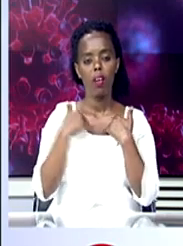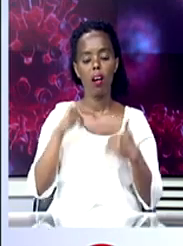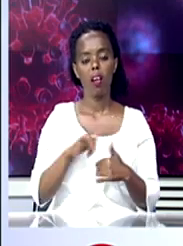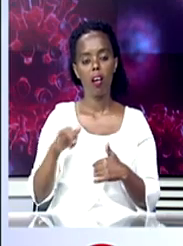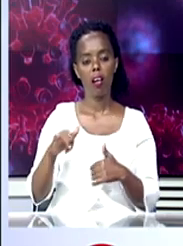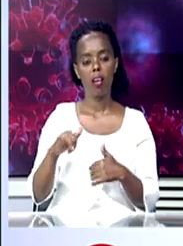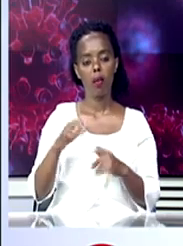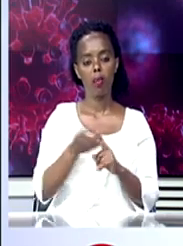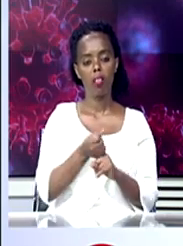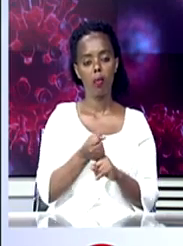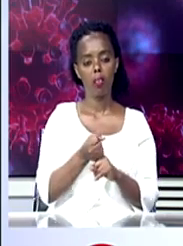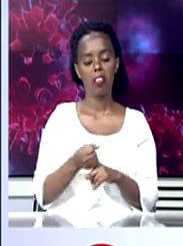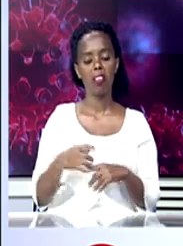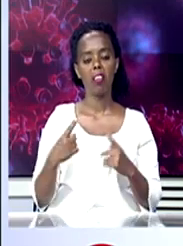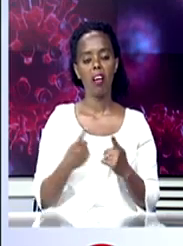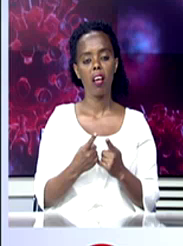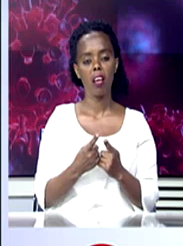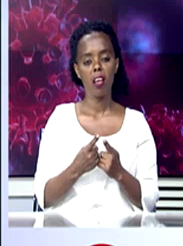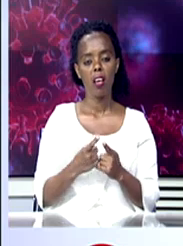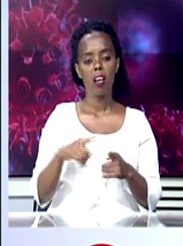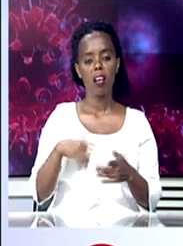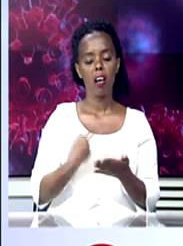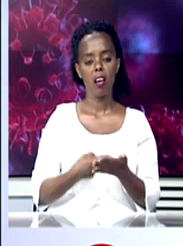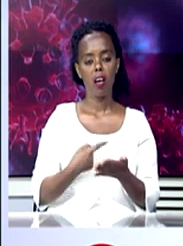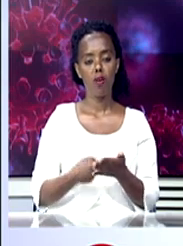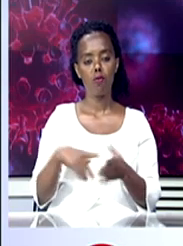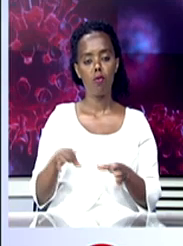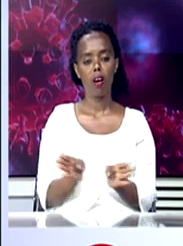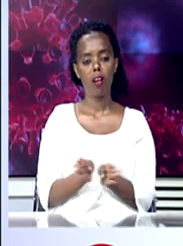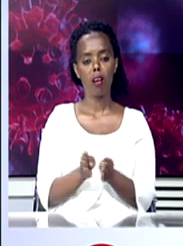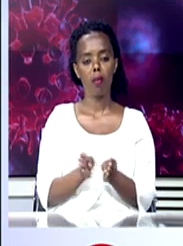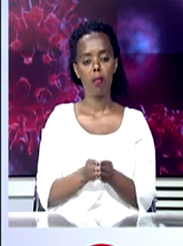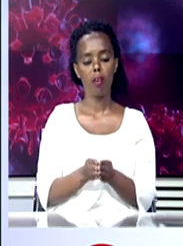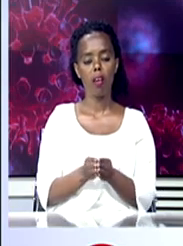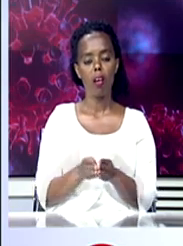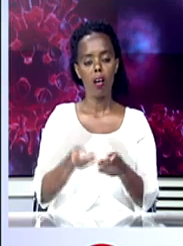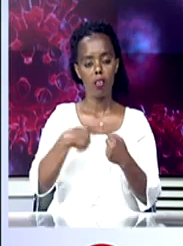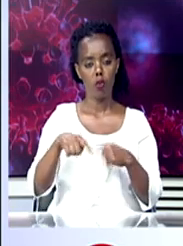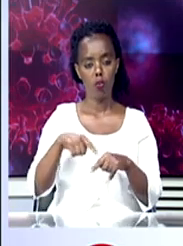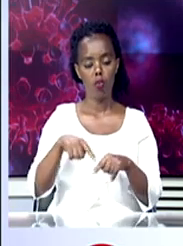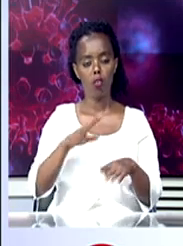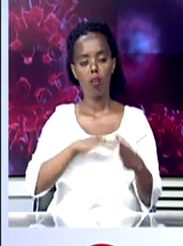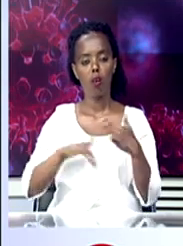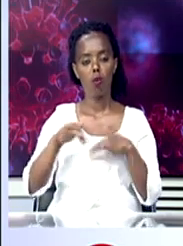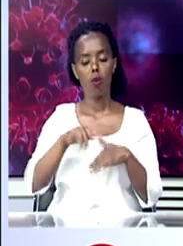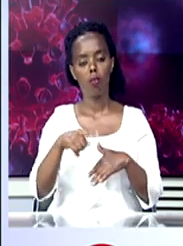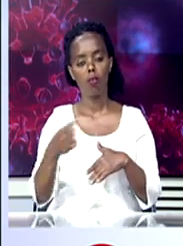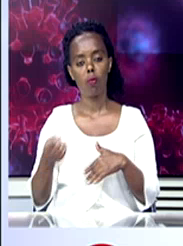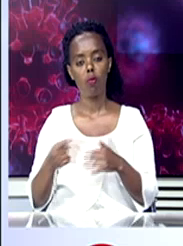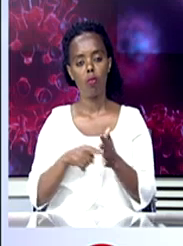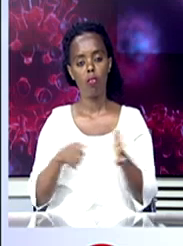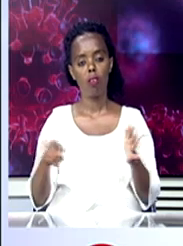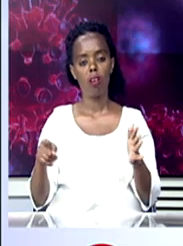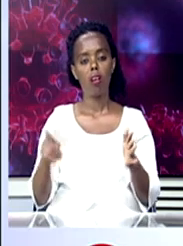hala kaba taman dan indae ragan funana mi achol ufusa turako da darbes hawas ni base mul